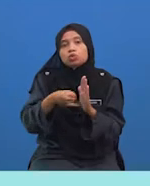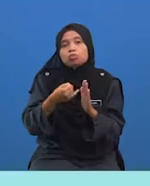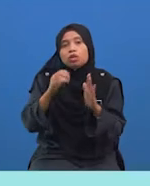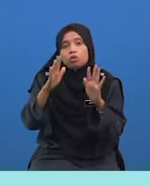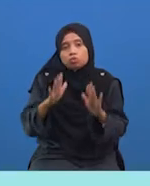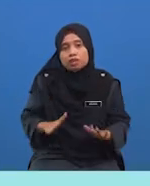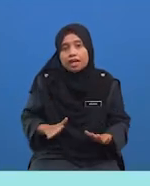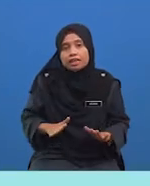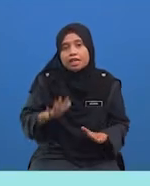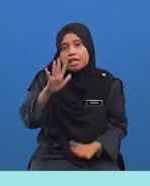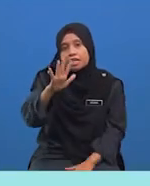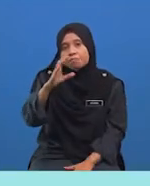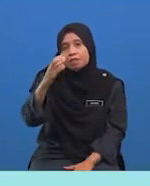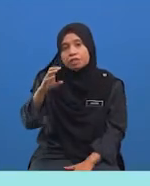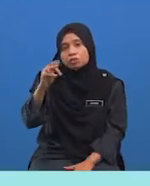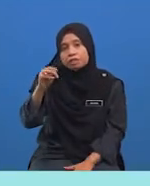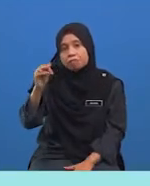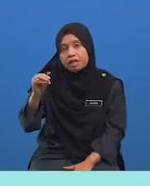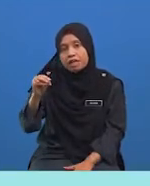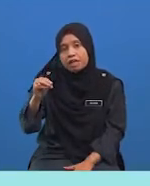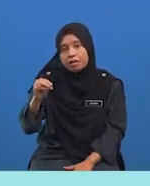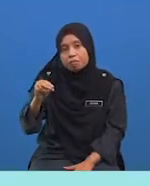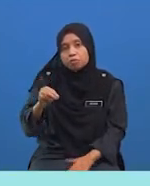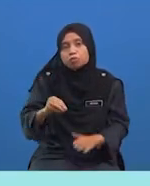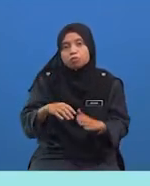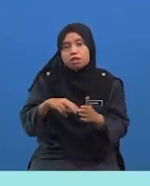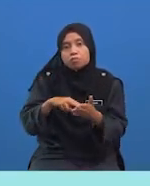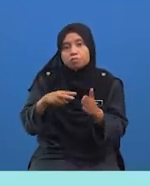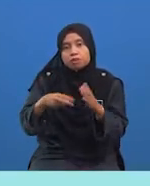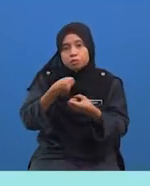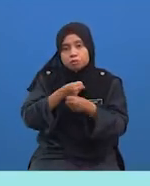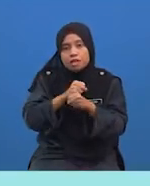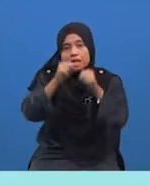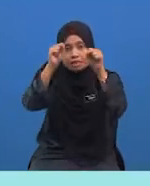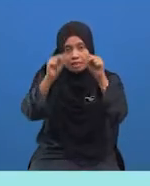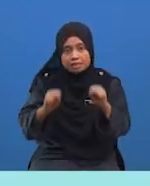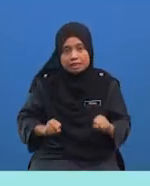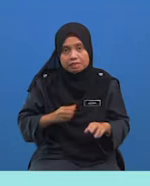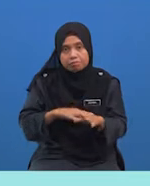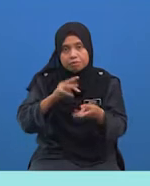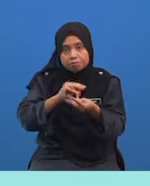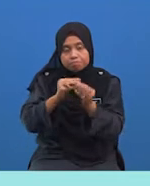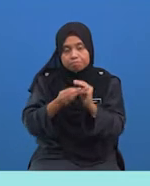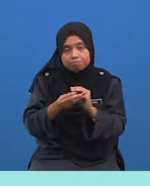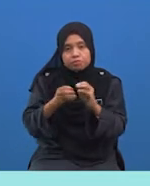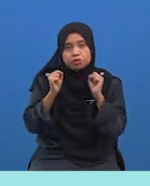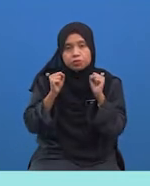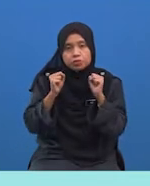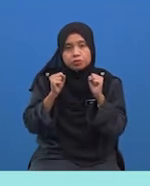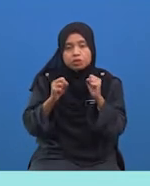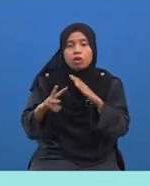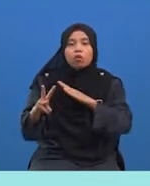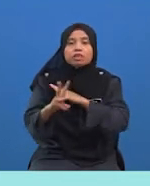tahunan kira-kira 500 mm. Kelepasan turun dalam bentuk salji pada musim sejuk. Kawasannya